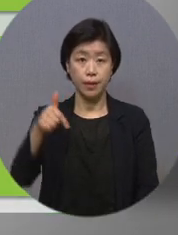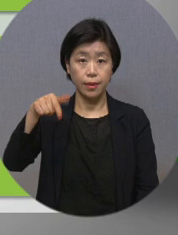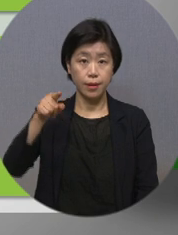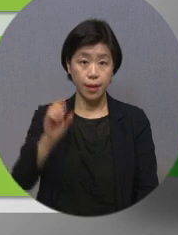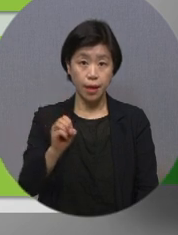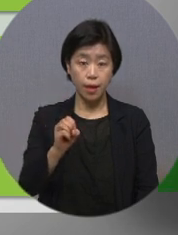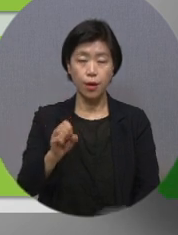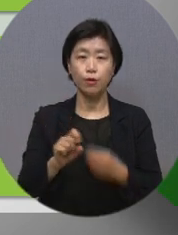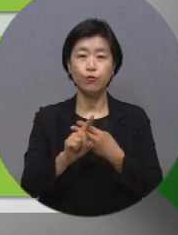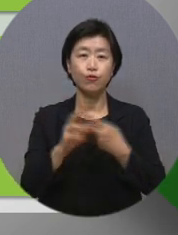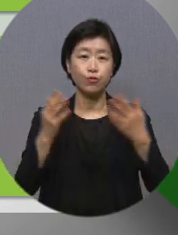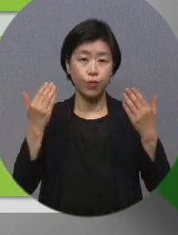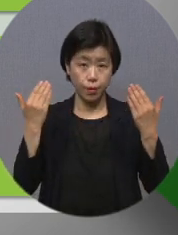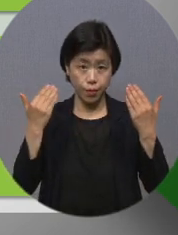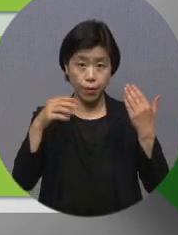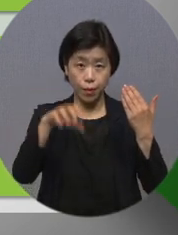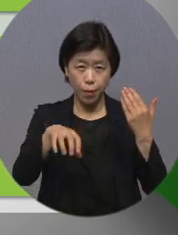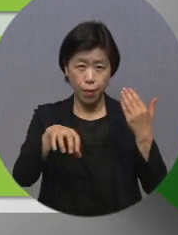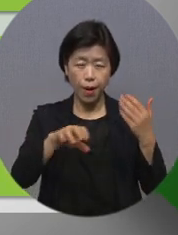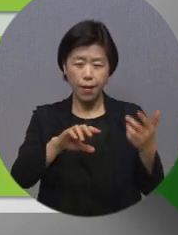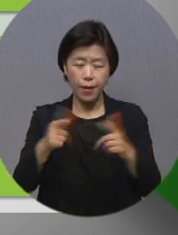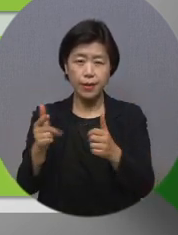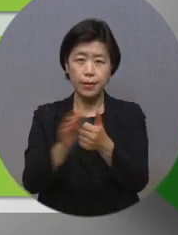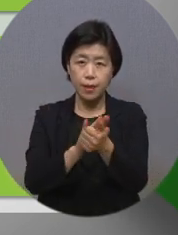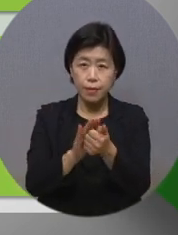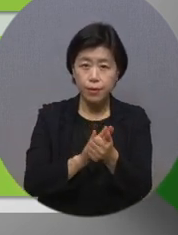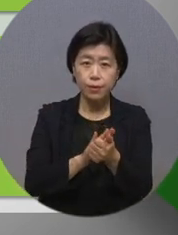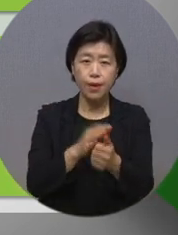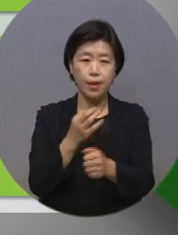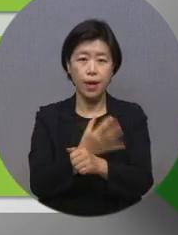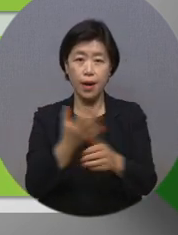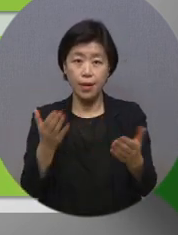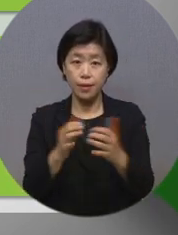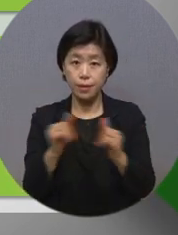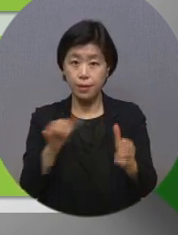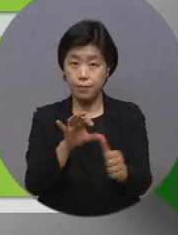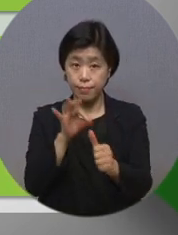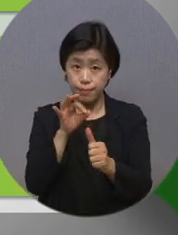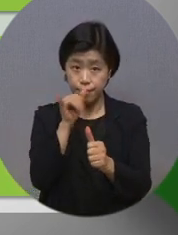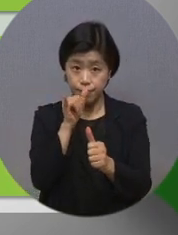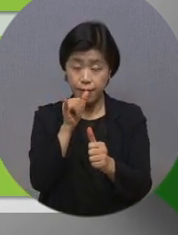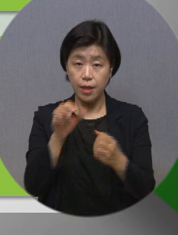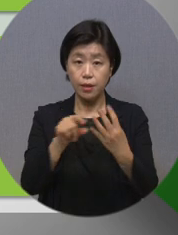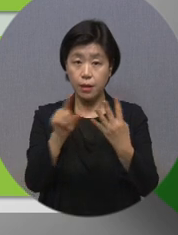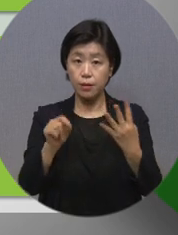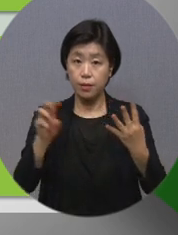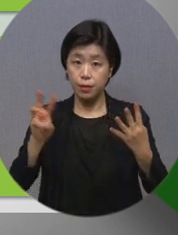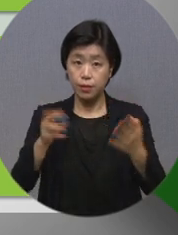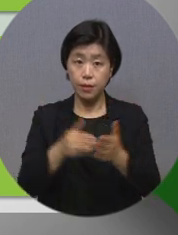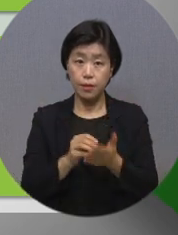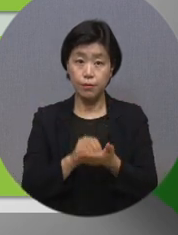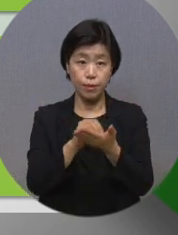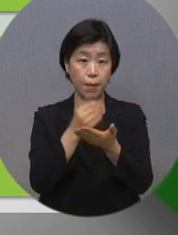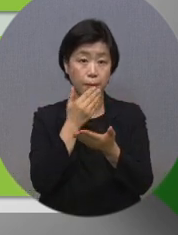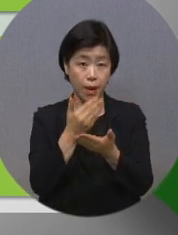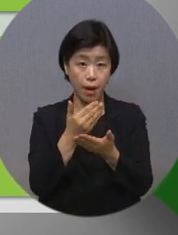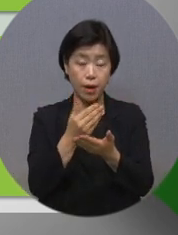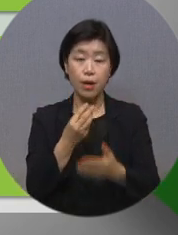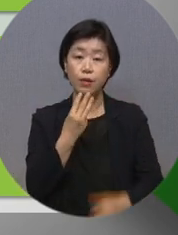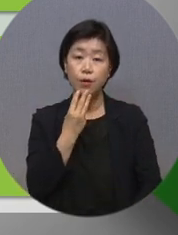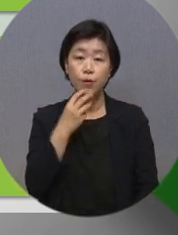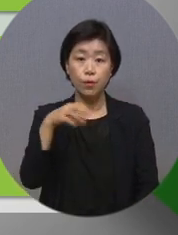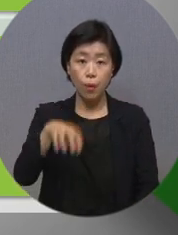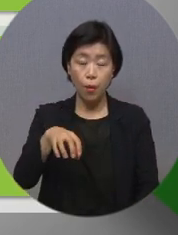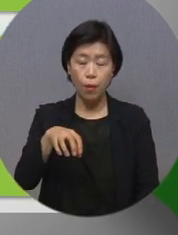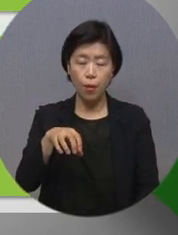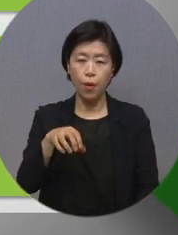한강중학교에서 기타 서비스 단순 종사원을 모집합니다. 접수 마감일은 4월 30일까지며 근무지는